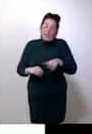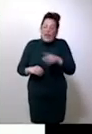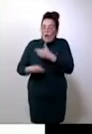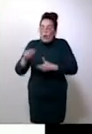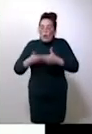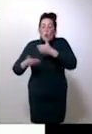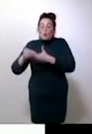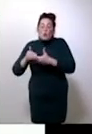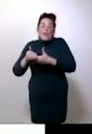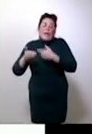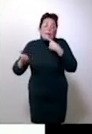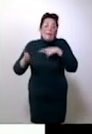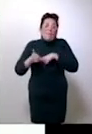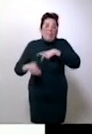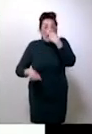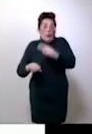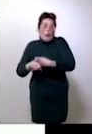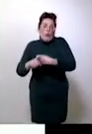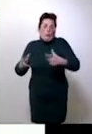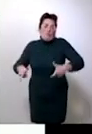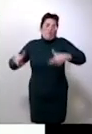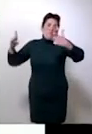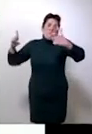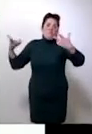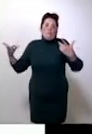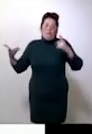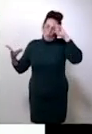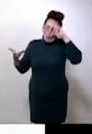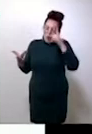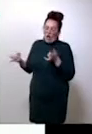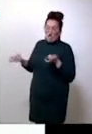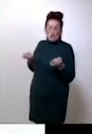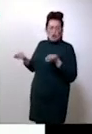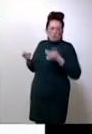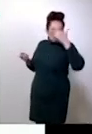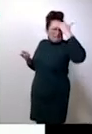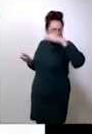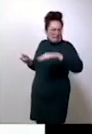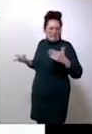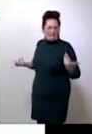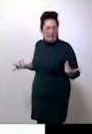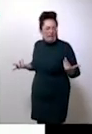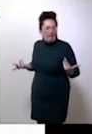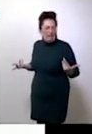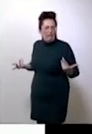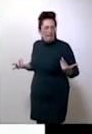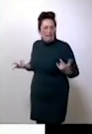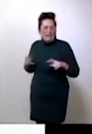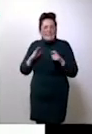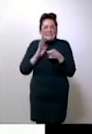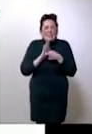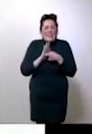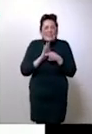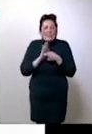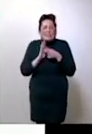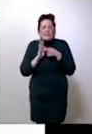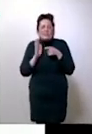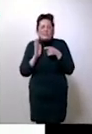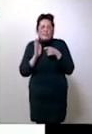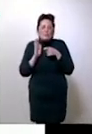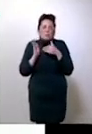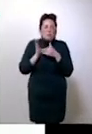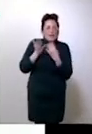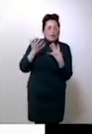c'est un système constructif qui est parfaitement maîtrisé depuis la seconde reconstruction à partir des années 50,